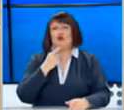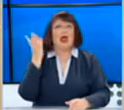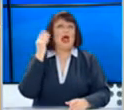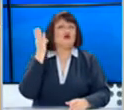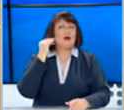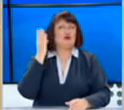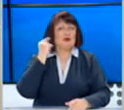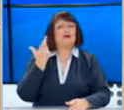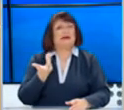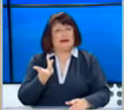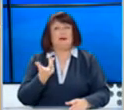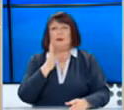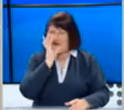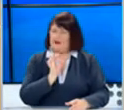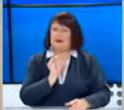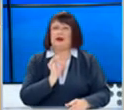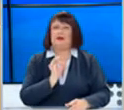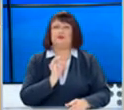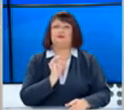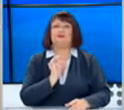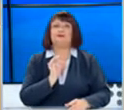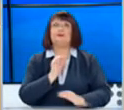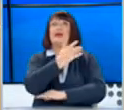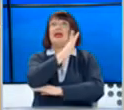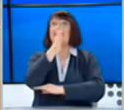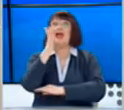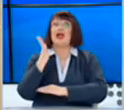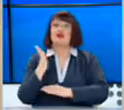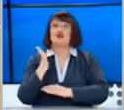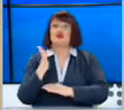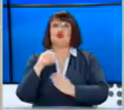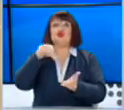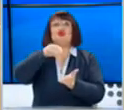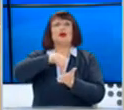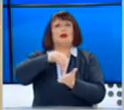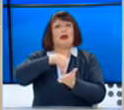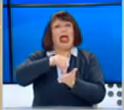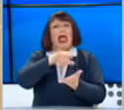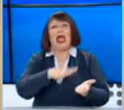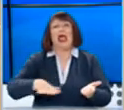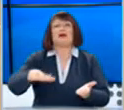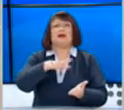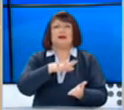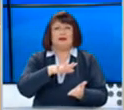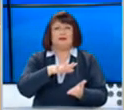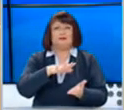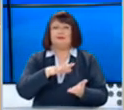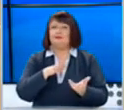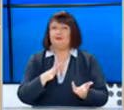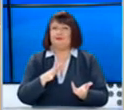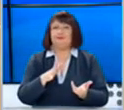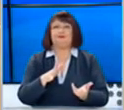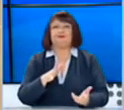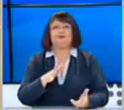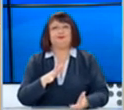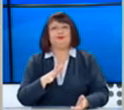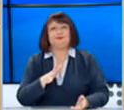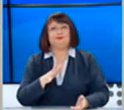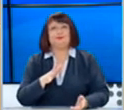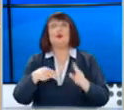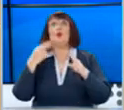υπόθηκαν? Πράγματι, ένα δάσος, περιαστικό δάσος στην Αττική, έχει σχετικά